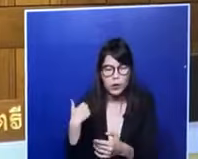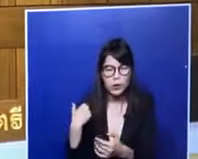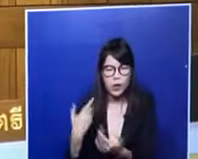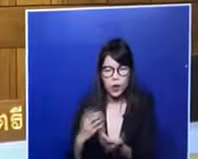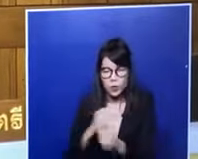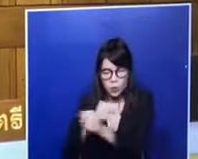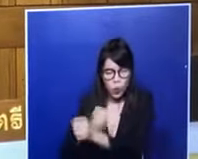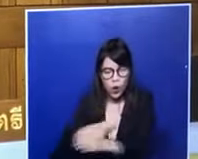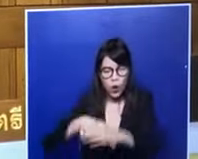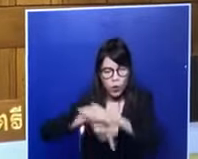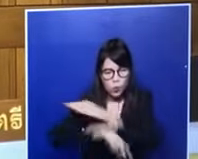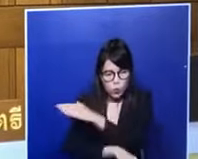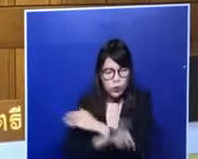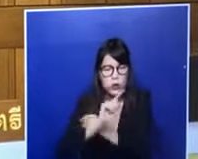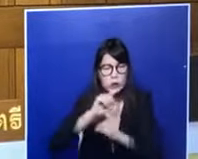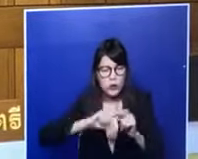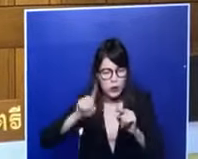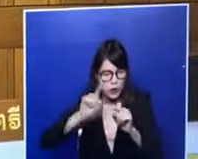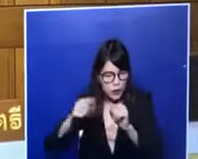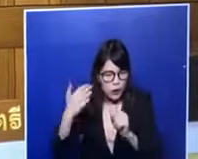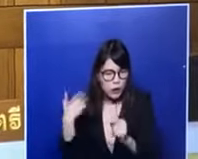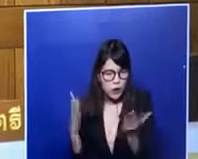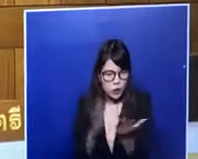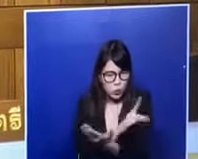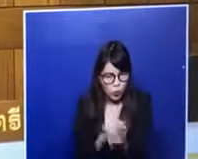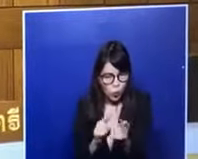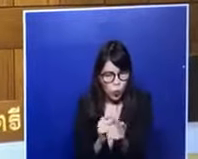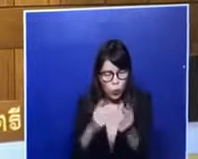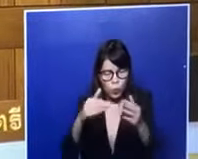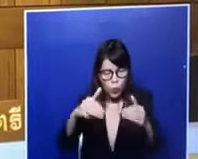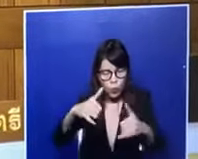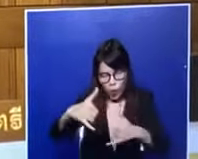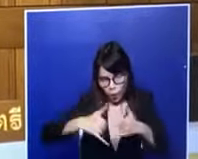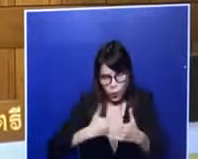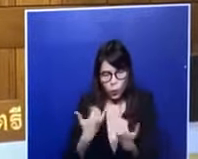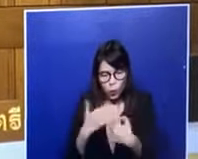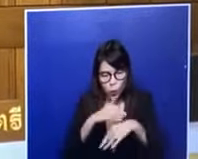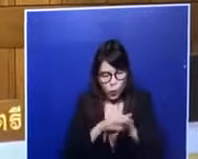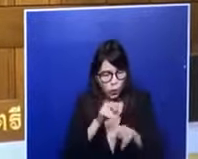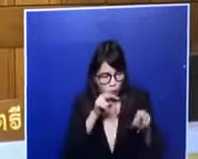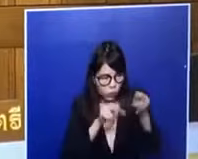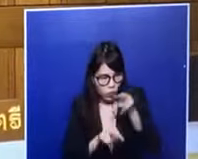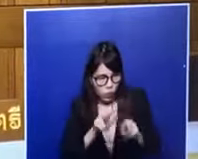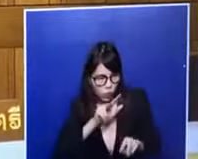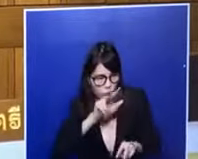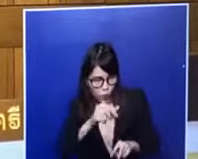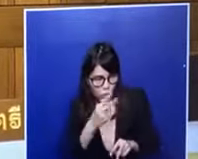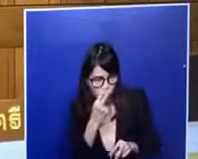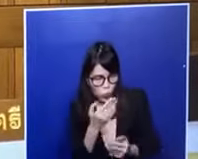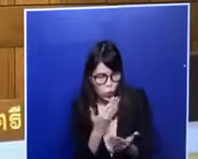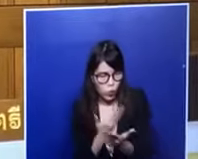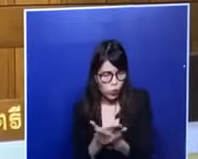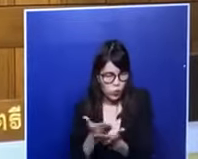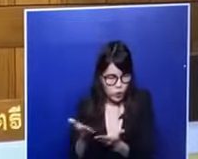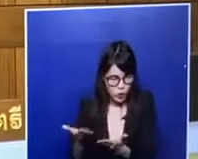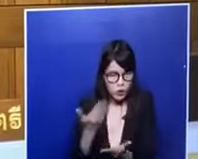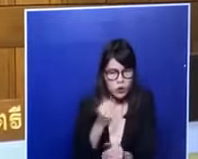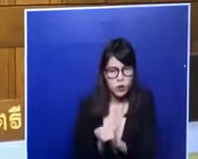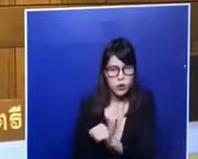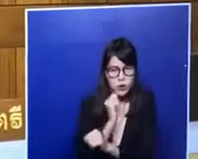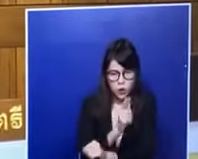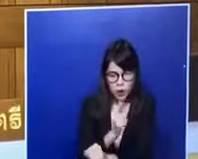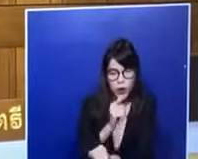ริตโดยให้ผู้แทนจากภาคประชาสังคมเข้าร่วมสังเกตการในกระบวนการจัดซื้อจัดจ้างทำให้เกิดการแข่งขันอย่างเป็นธ